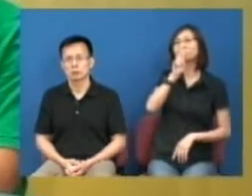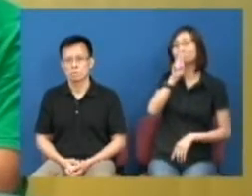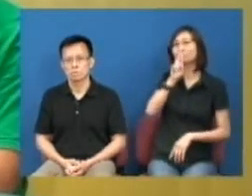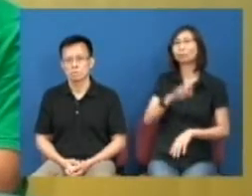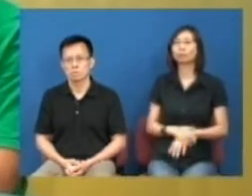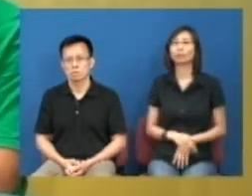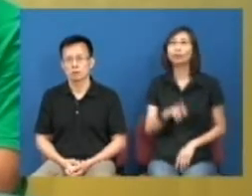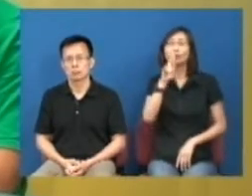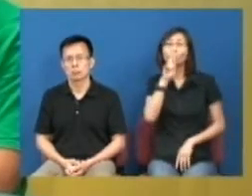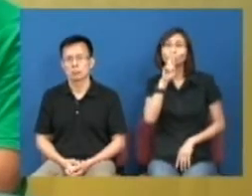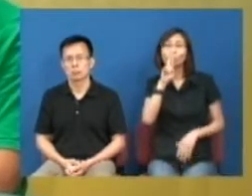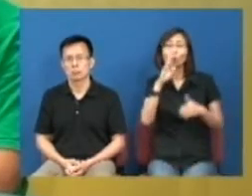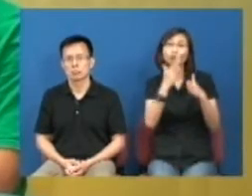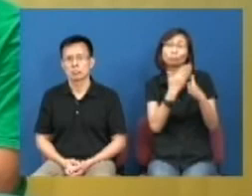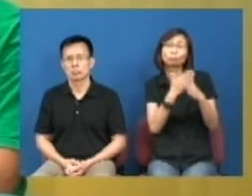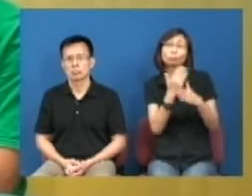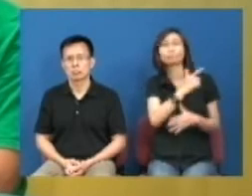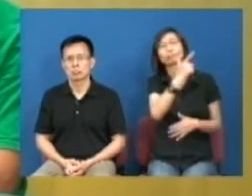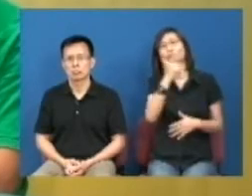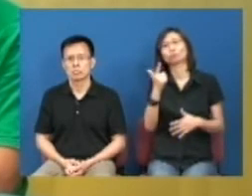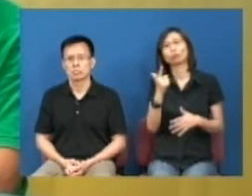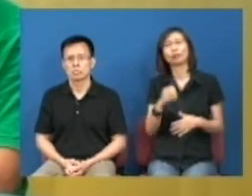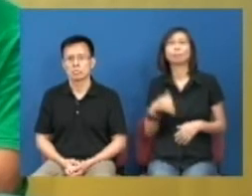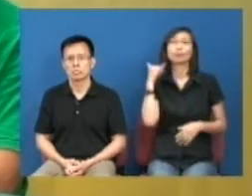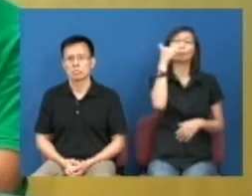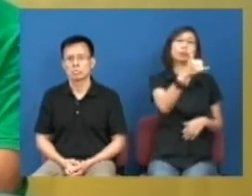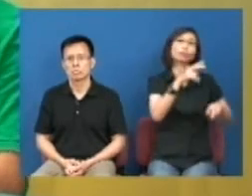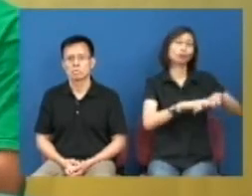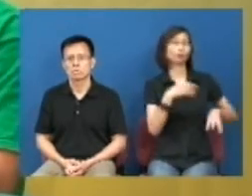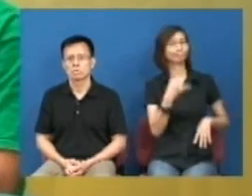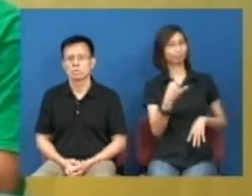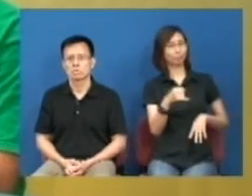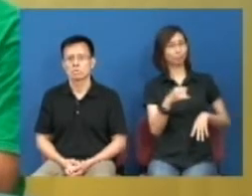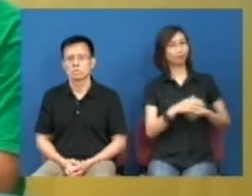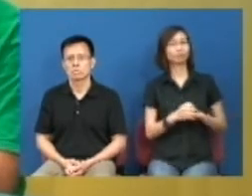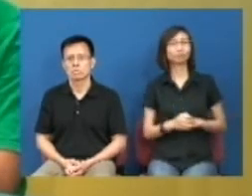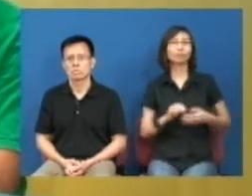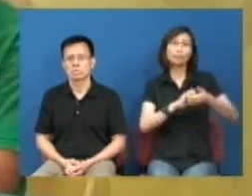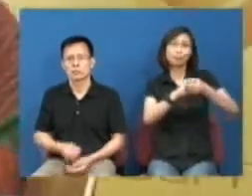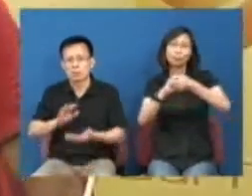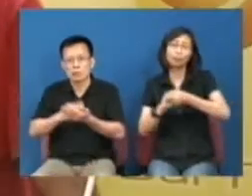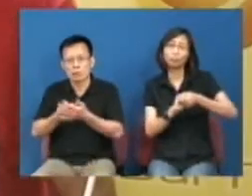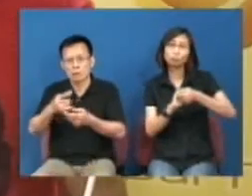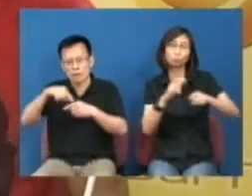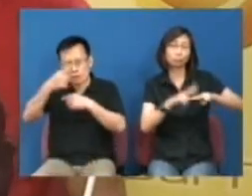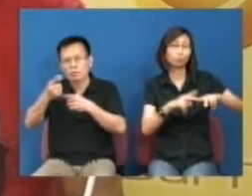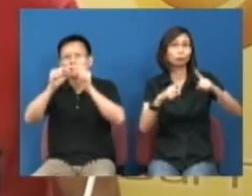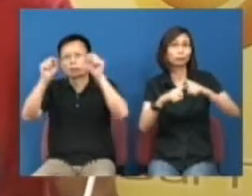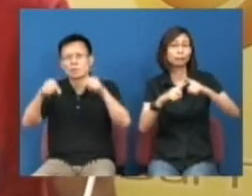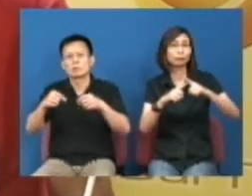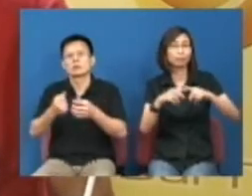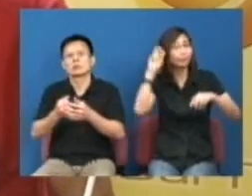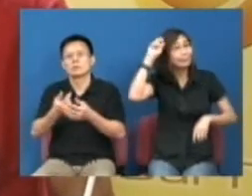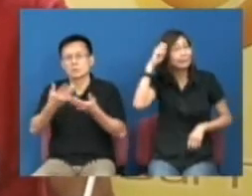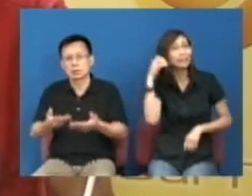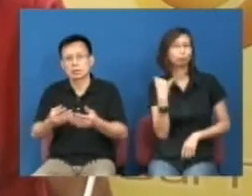講背後好多原因啦，即係驚翻唔到大陸啊，同大陸啲學者唔能夠合作，做唔到研究。 但係另外一個問題就係、